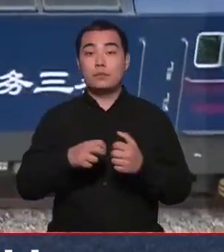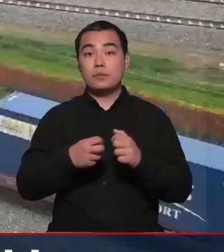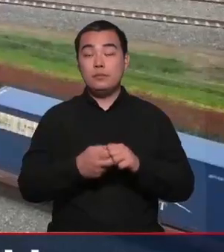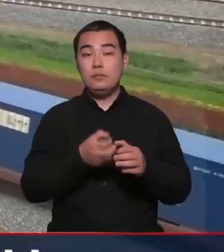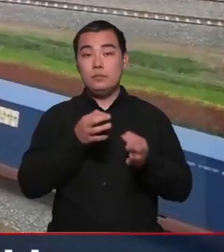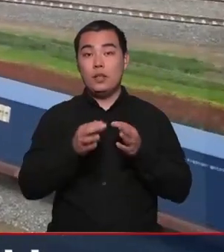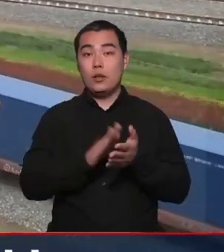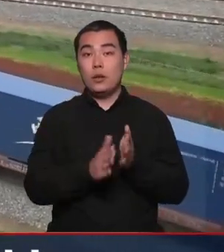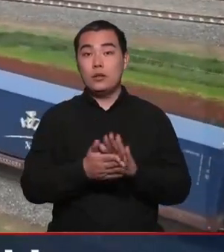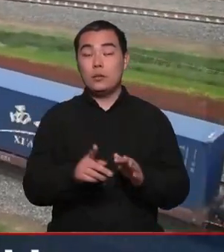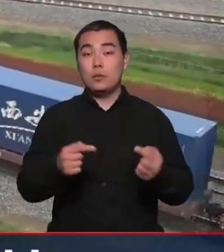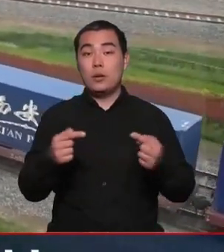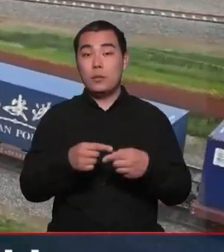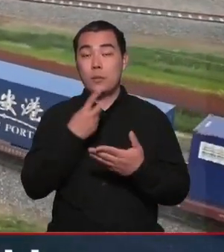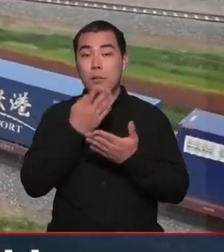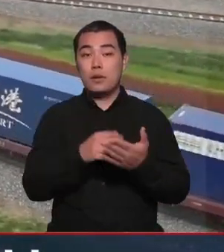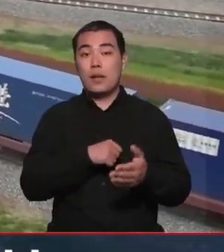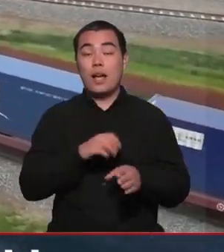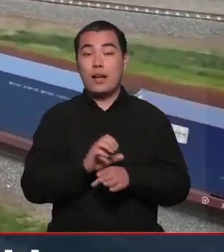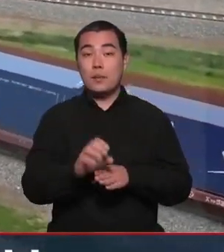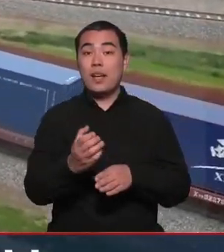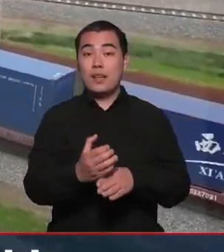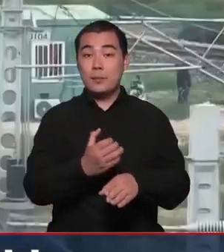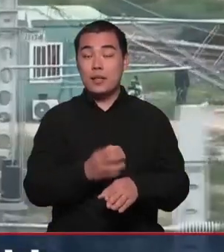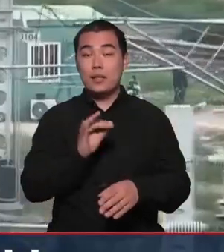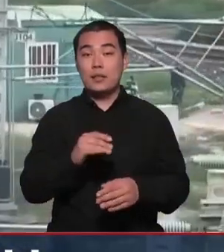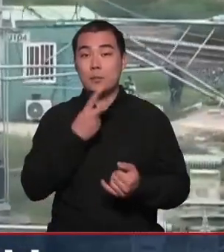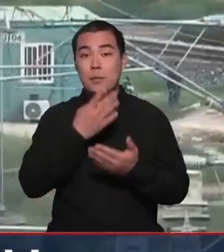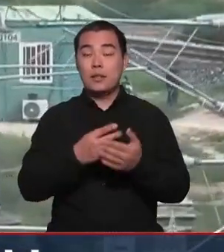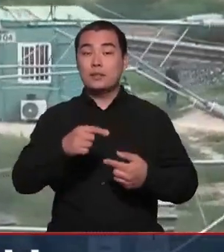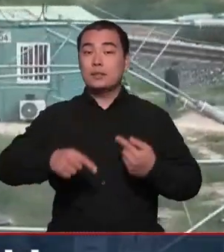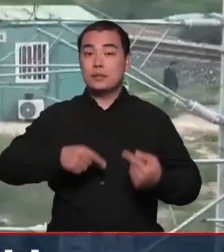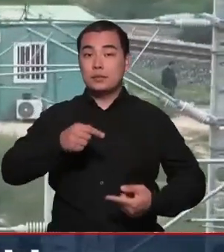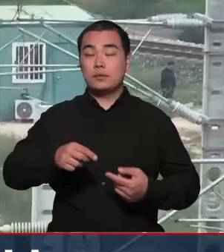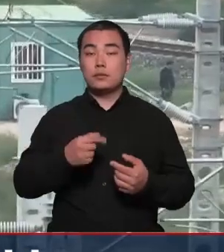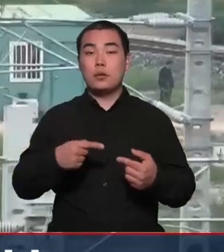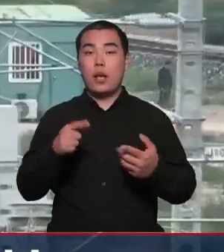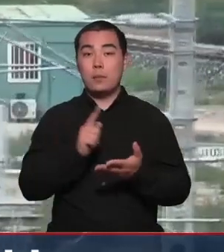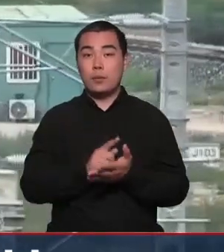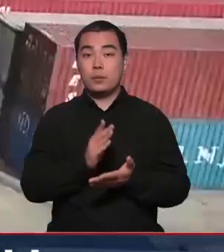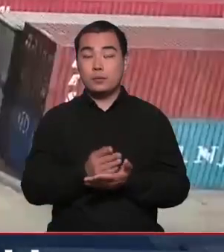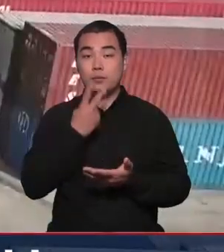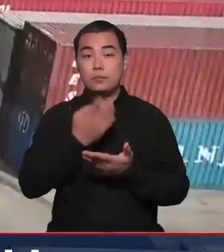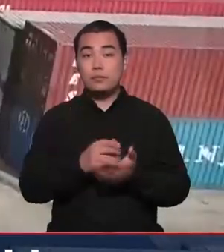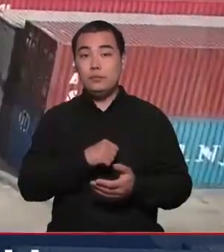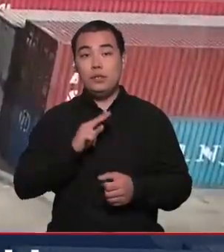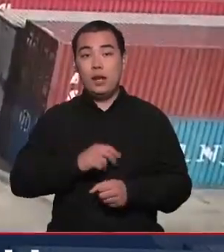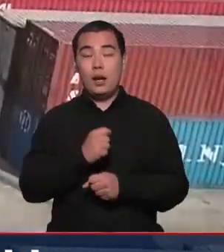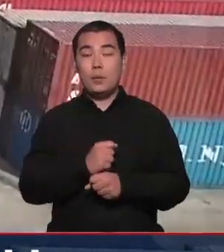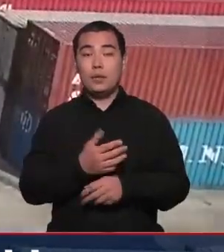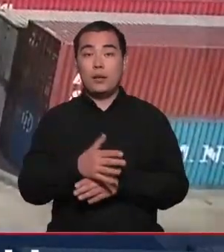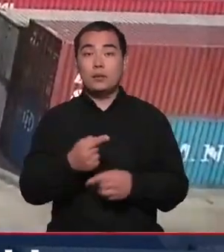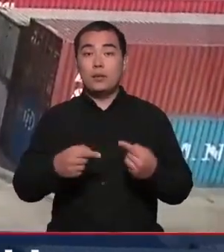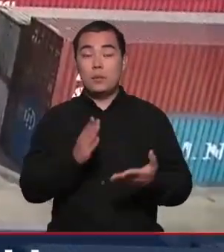реттейді. Келісімге сәйкес экспорттық, импорттық және транзиттік тасымалдар ұлғаяды. Жылжымалы құрамды қадағалау деректерімен алмасып